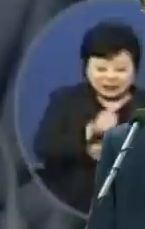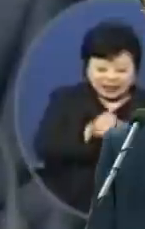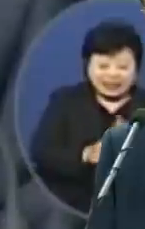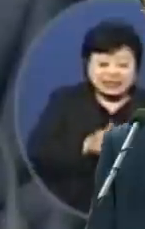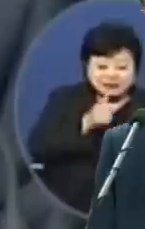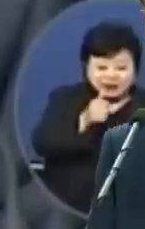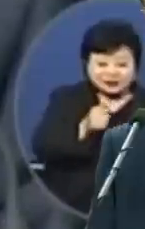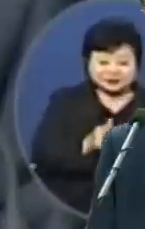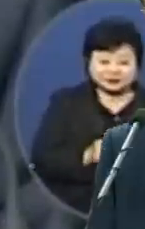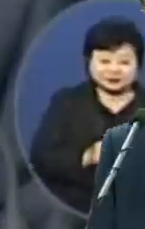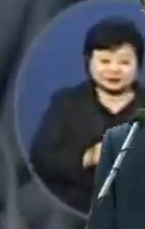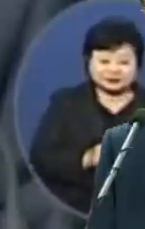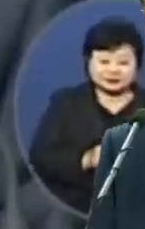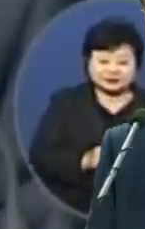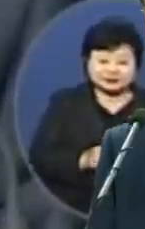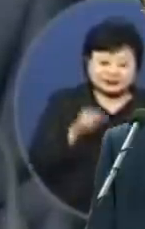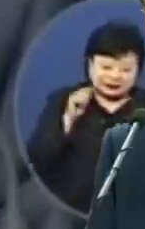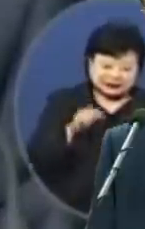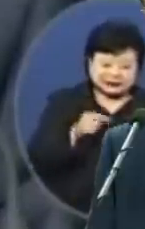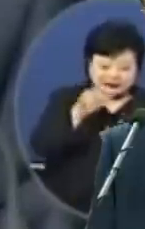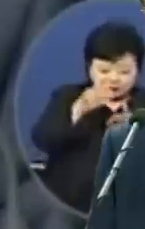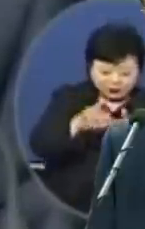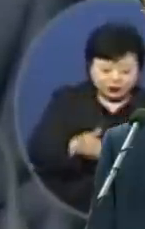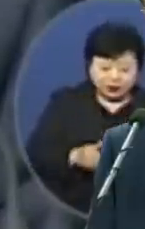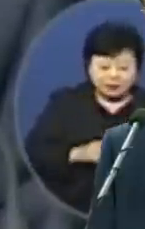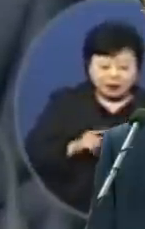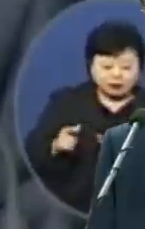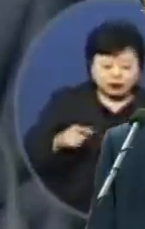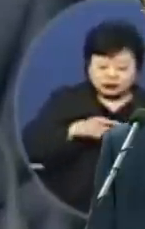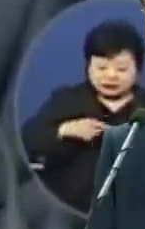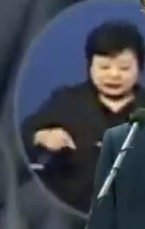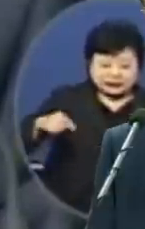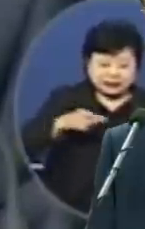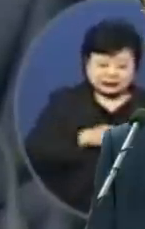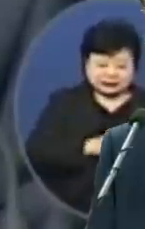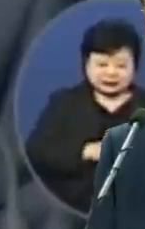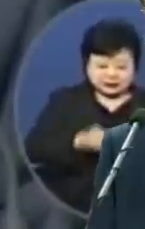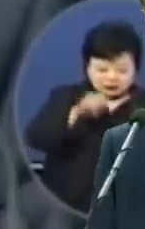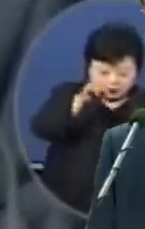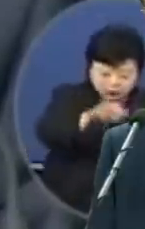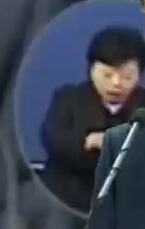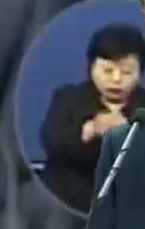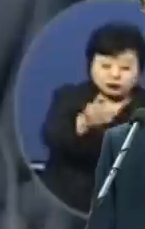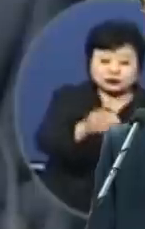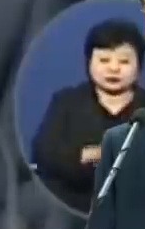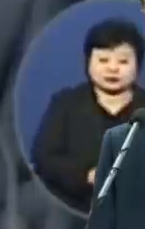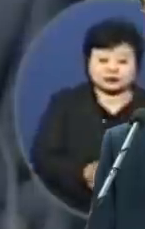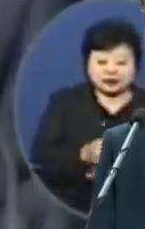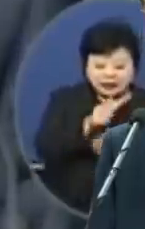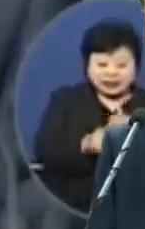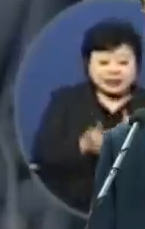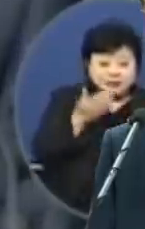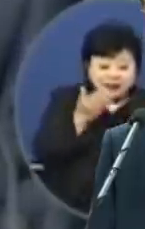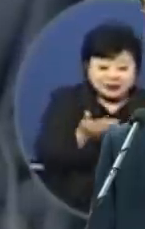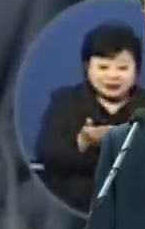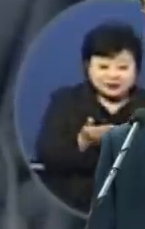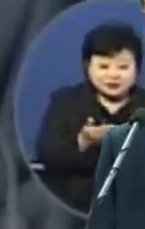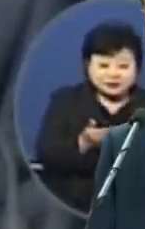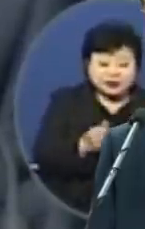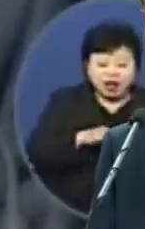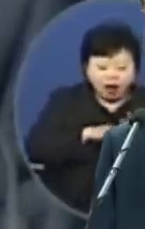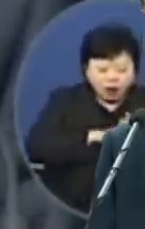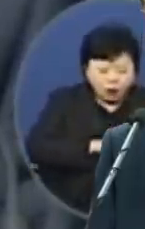하나님의 지시를 통하여 온 만물을 다스리는 자리를 얻게 되었습니다. 그러나 하나님께서